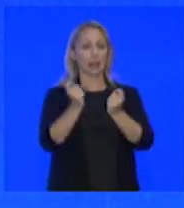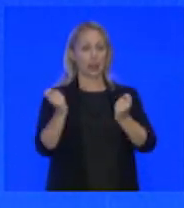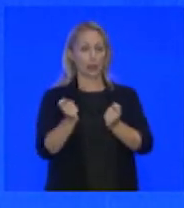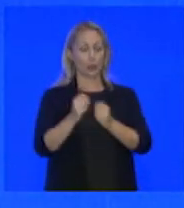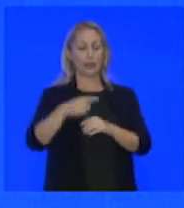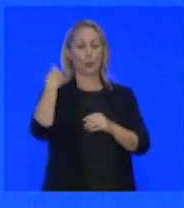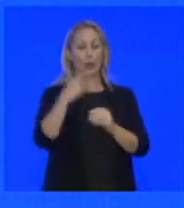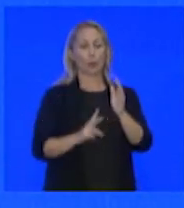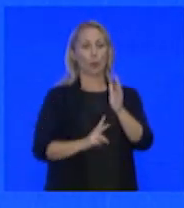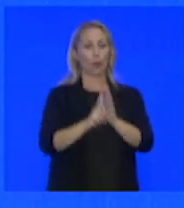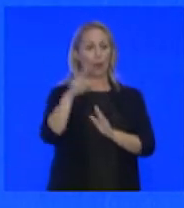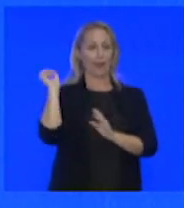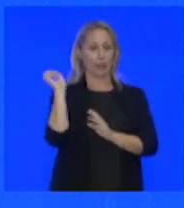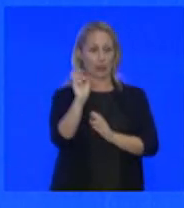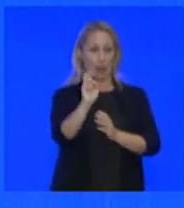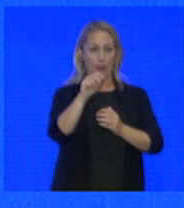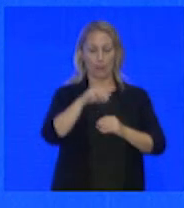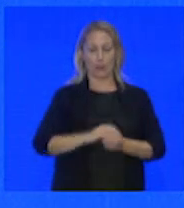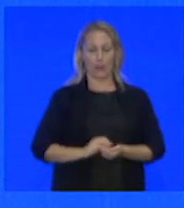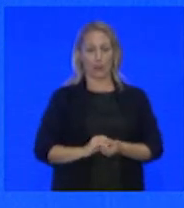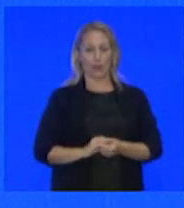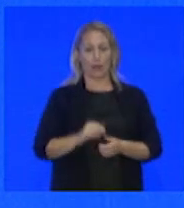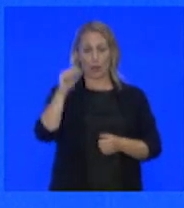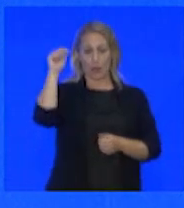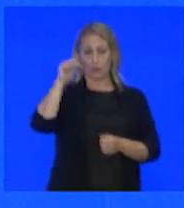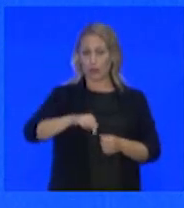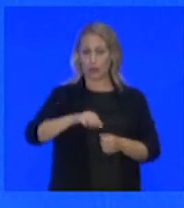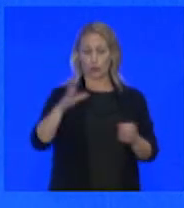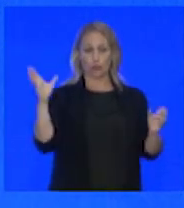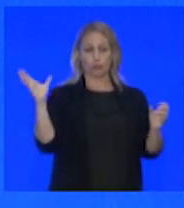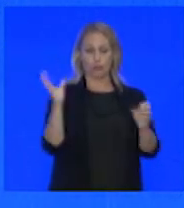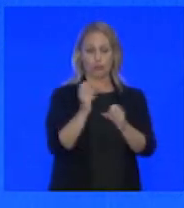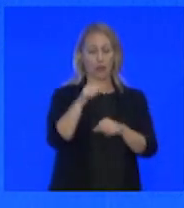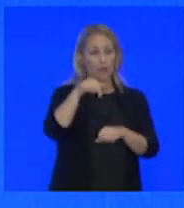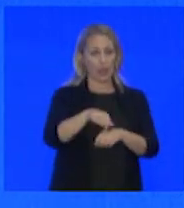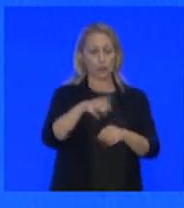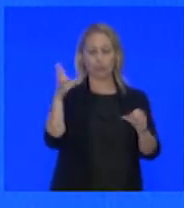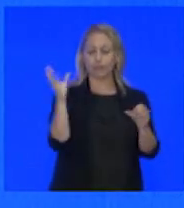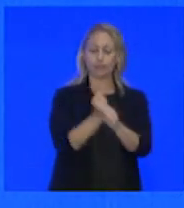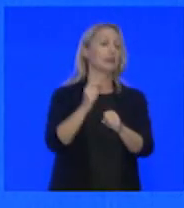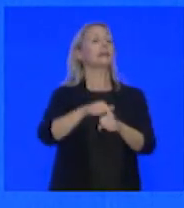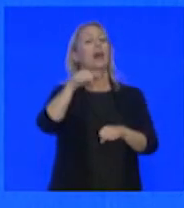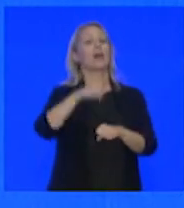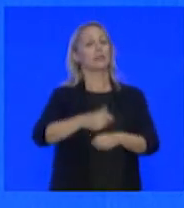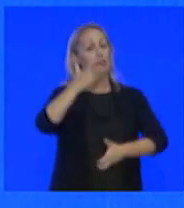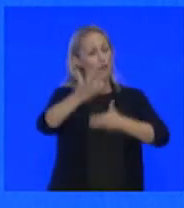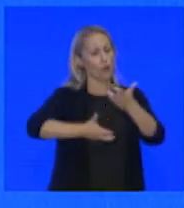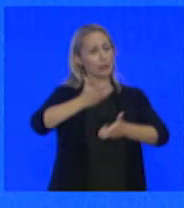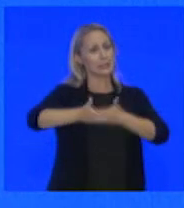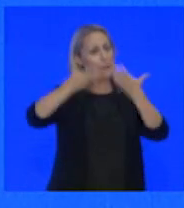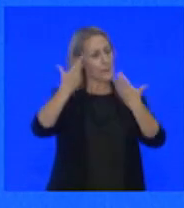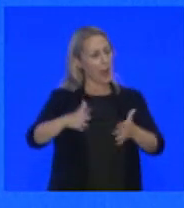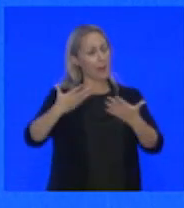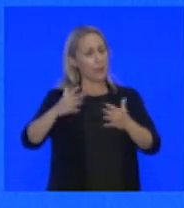112. Ενώ πετύχαμε φέτος οι πυρκαγιές να μην στοιχήσουν ούτε